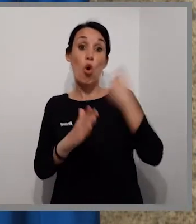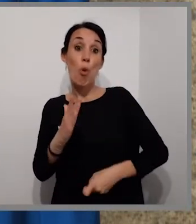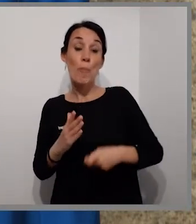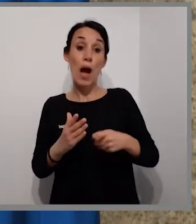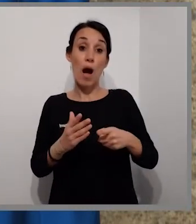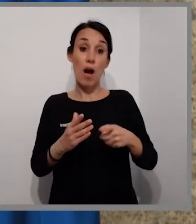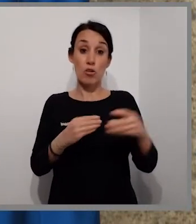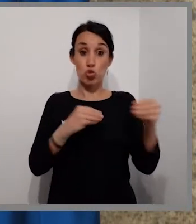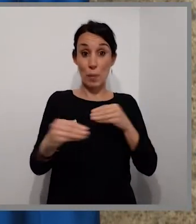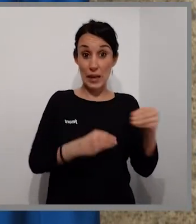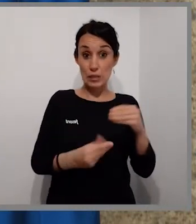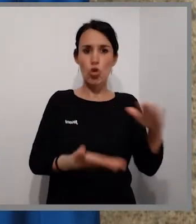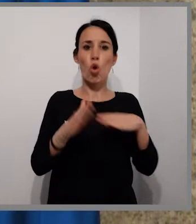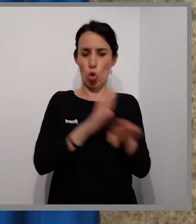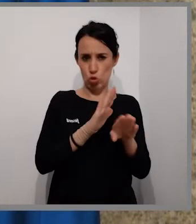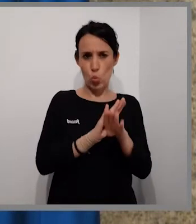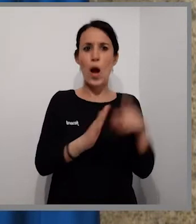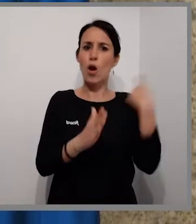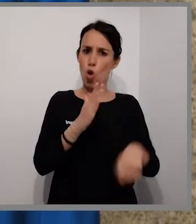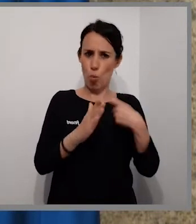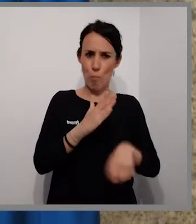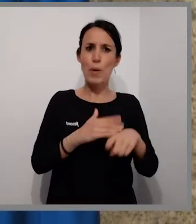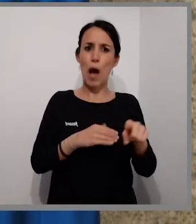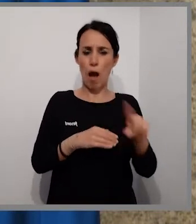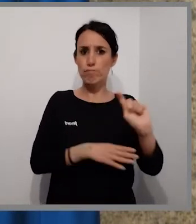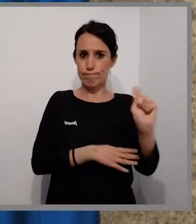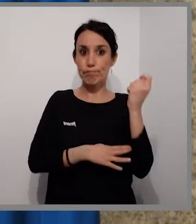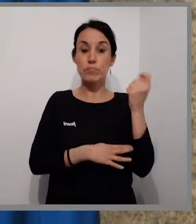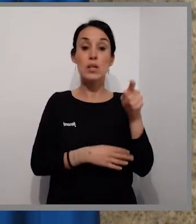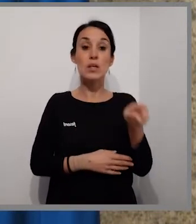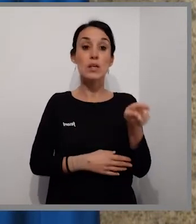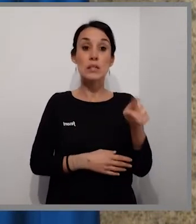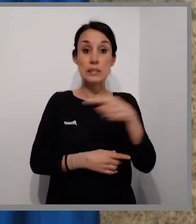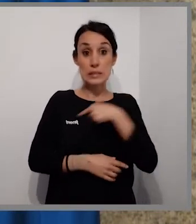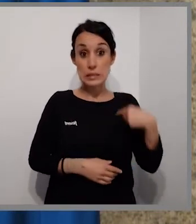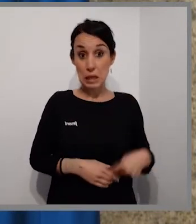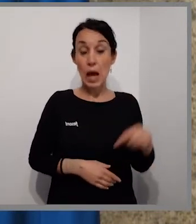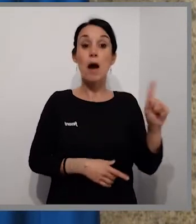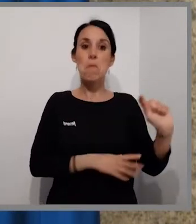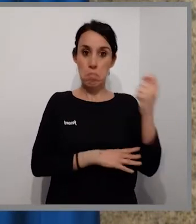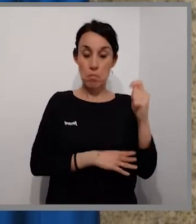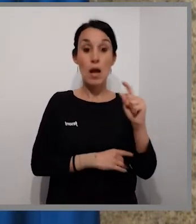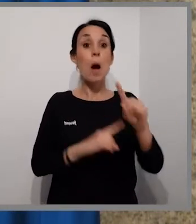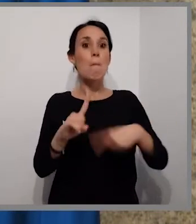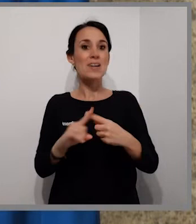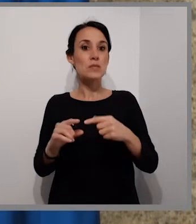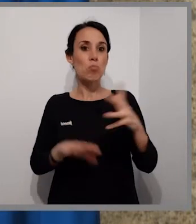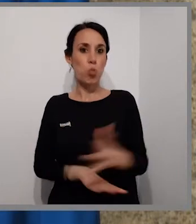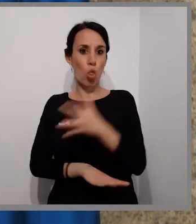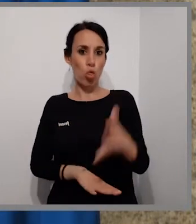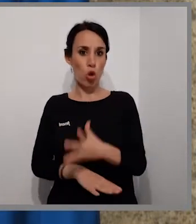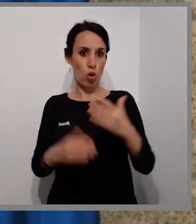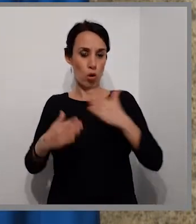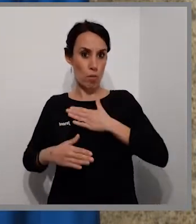la compra de subministres, que anem a continuar en aquesta línia efectiva que hem aconseguit amb Xina, com a través de la